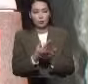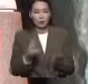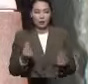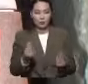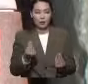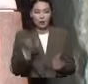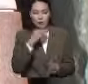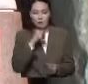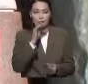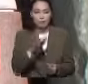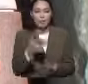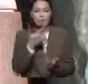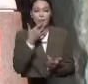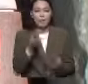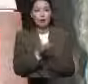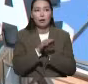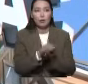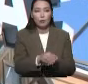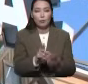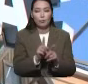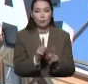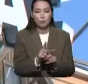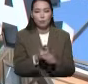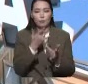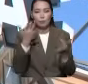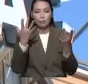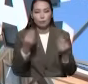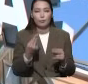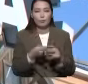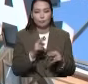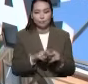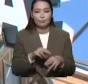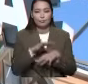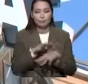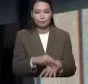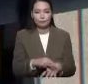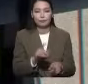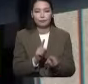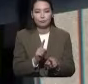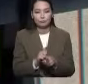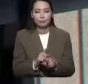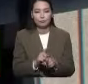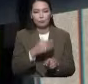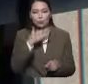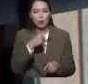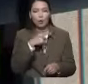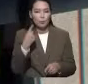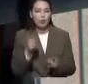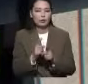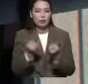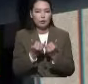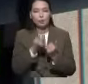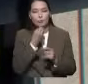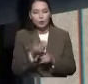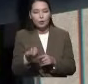Иә, соңғы сапарға шығарып салу үшін соңғы тиынды санап береміз. Қазан-қазан ет асып қатар-қатар дастархан жаю